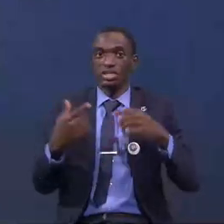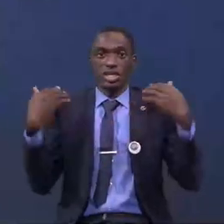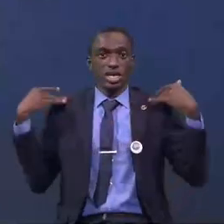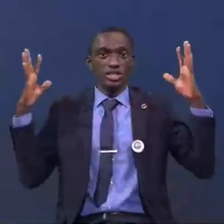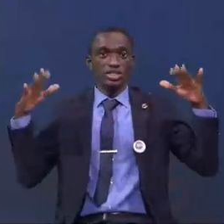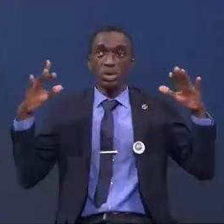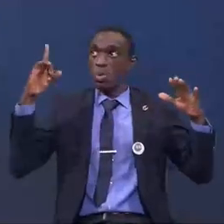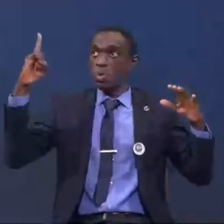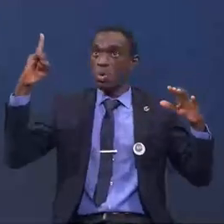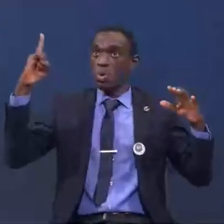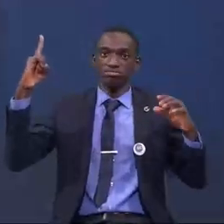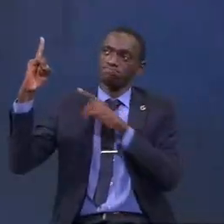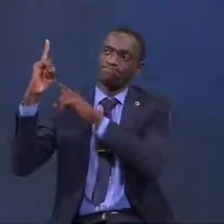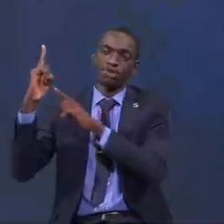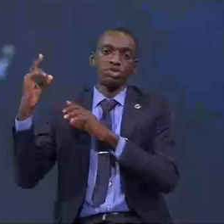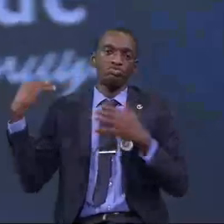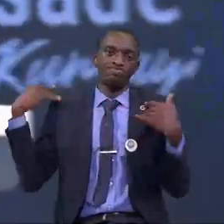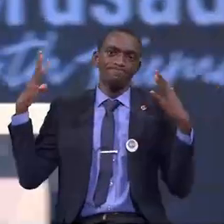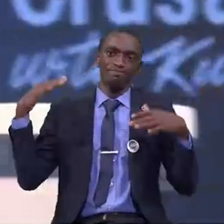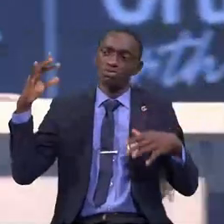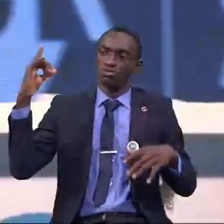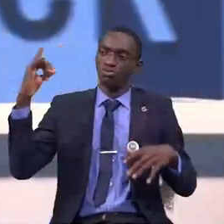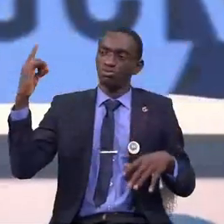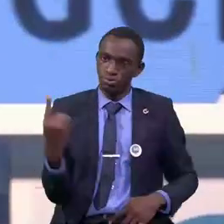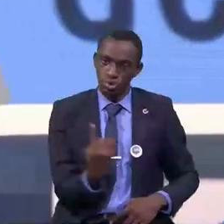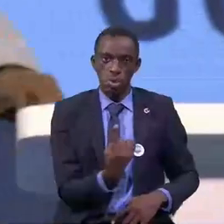Mais l'un des séraphins vola vers moi.